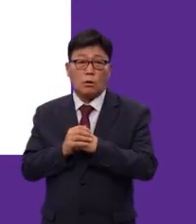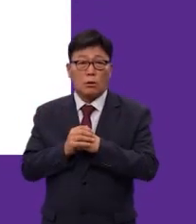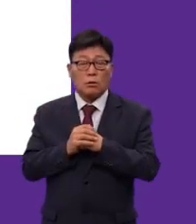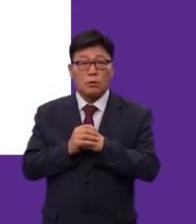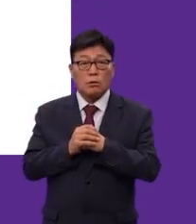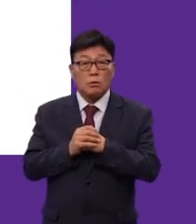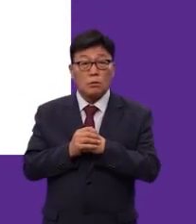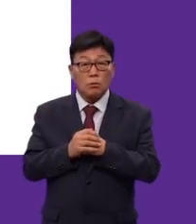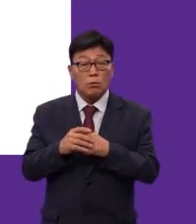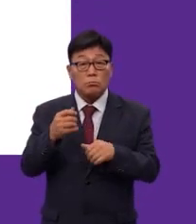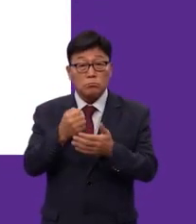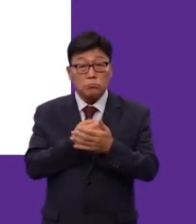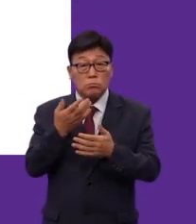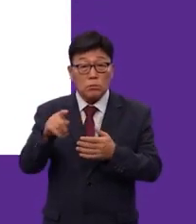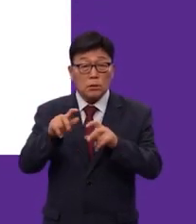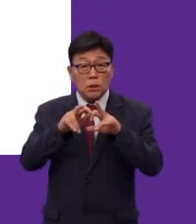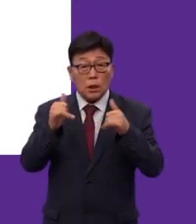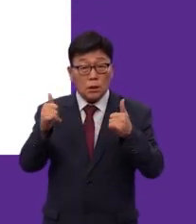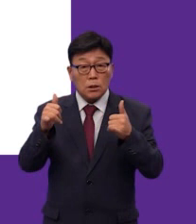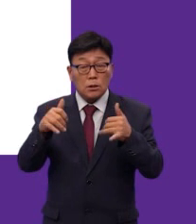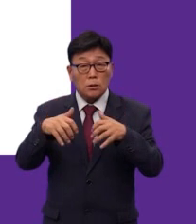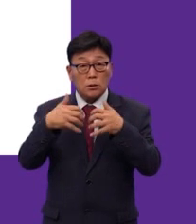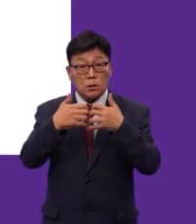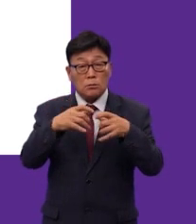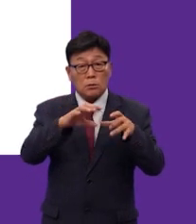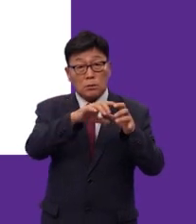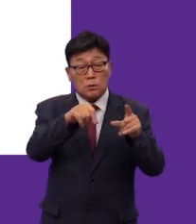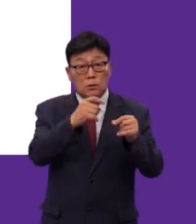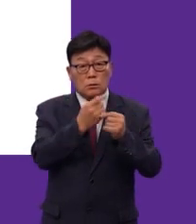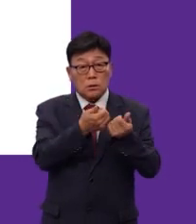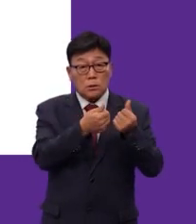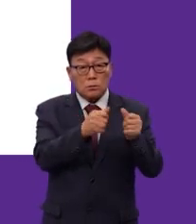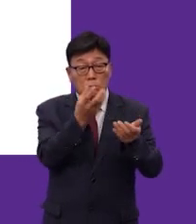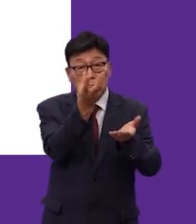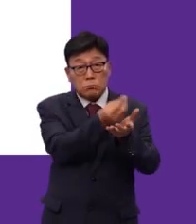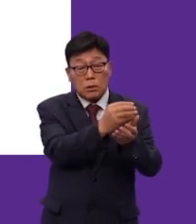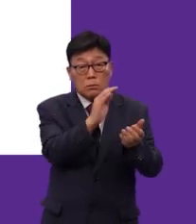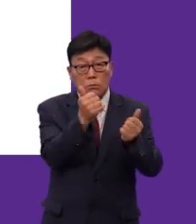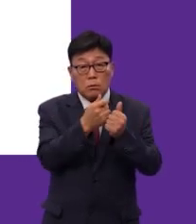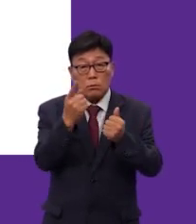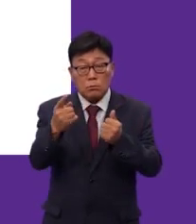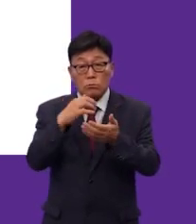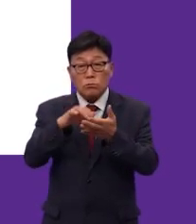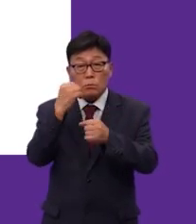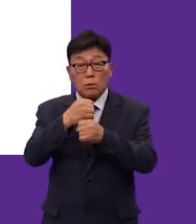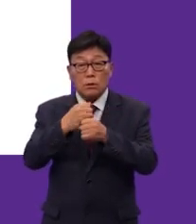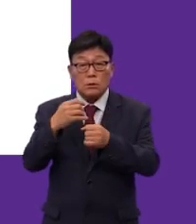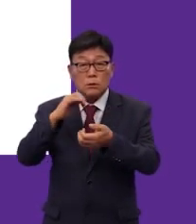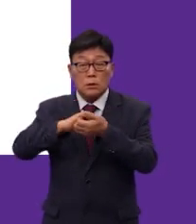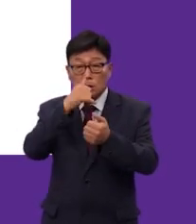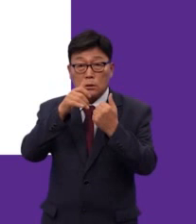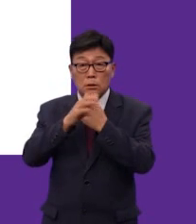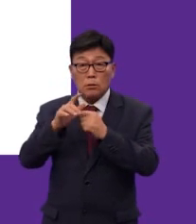겁니다. 안타깝게도 장애인용 하이패스 단말기는 지문인식 기능이 추가되고 생산 물량이 작기 때문에